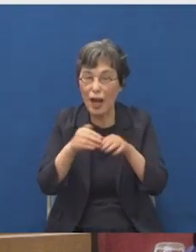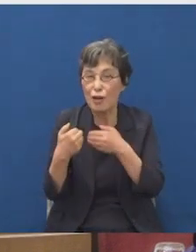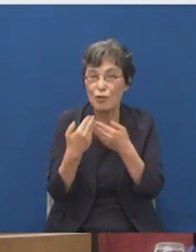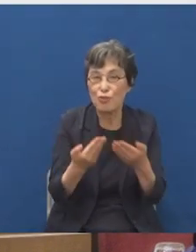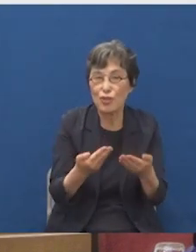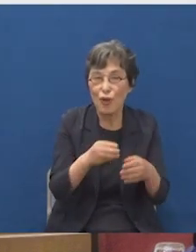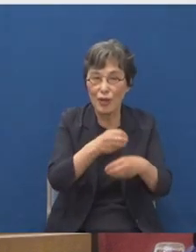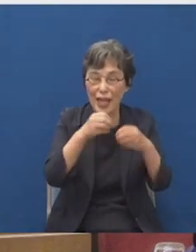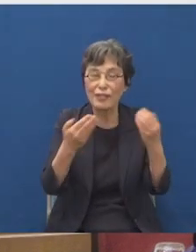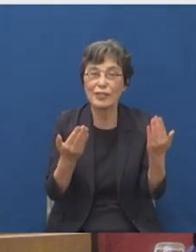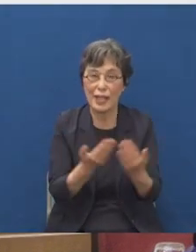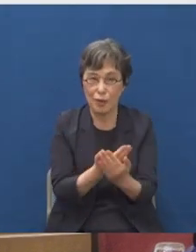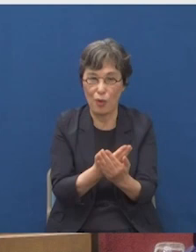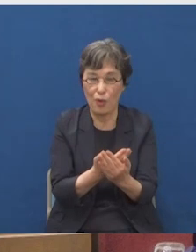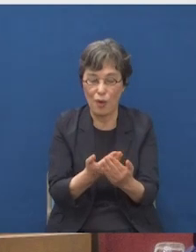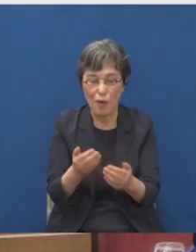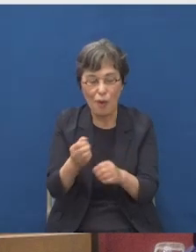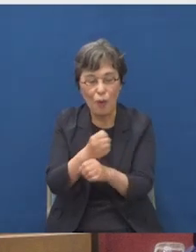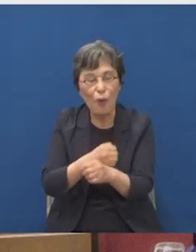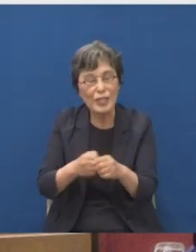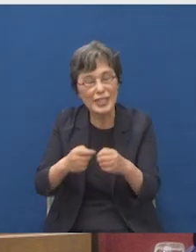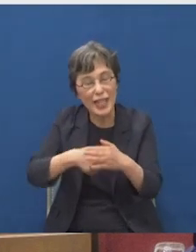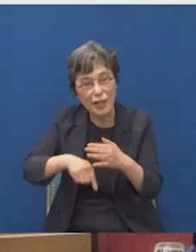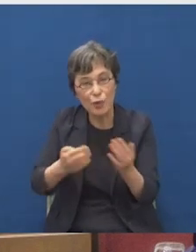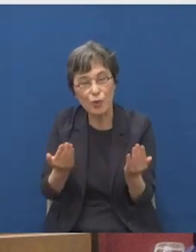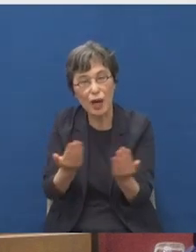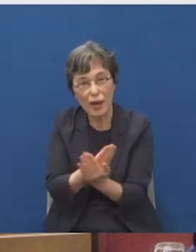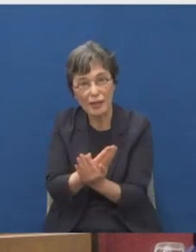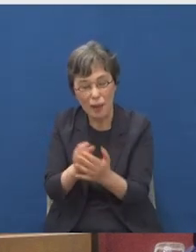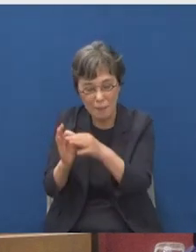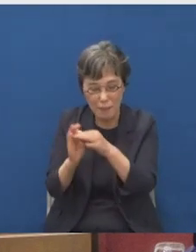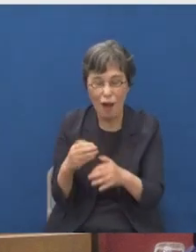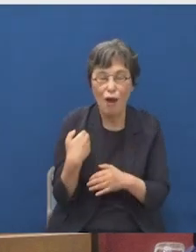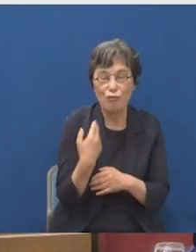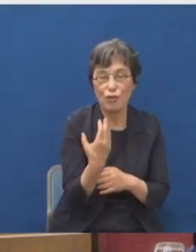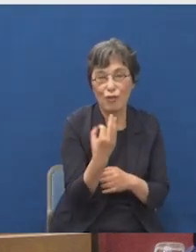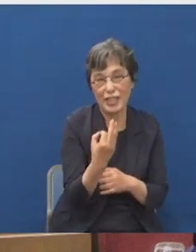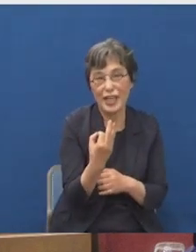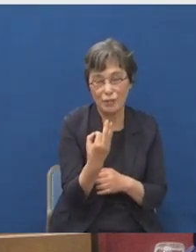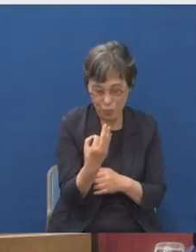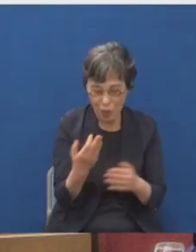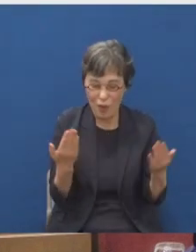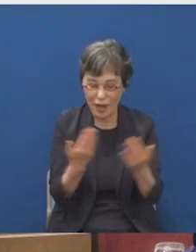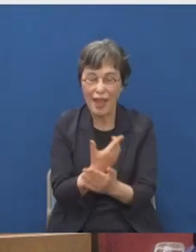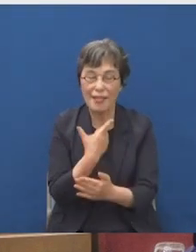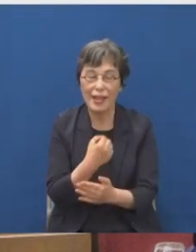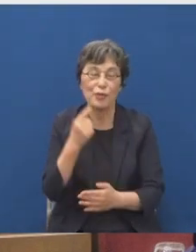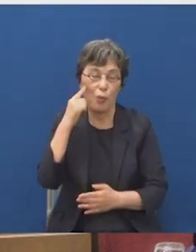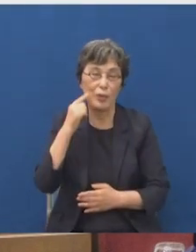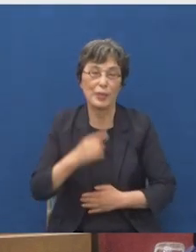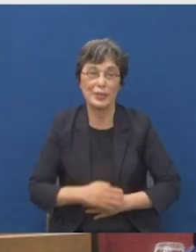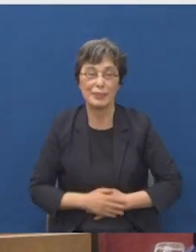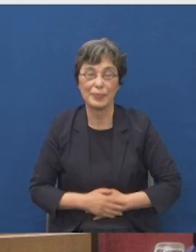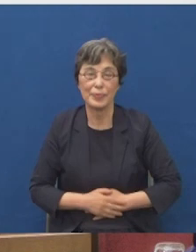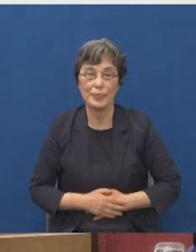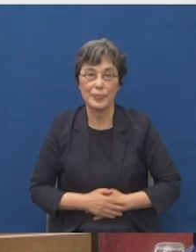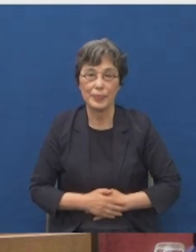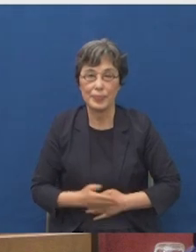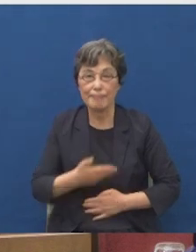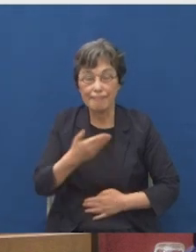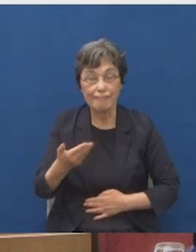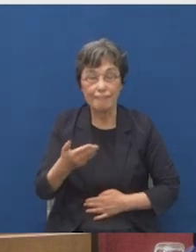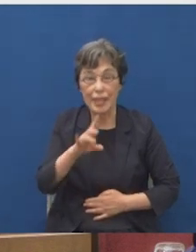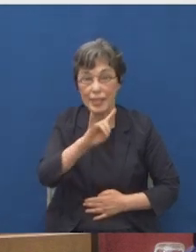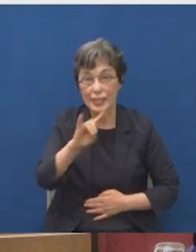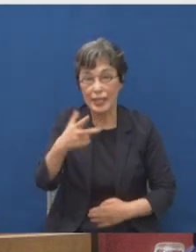変更であり、工事内容の変更に伴い請負金額を変更しようとするものでございます。次